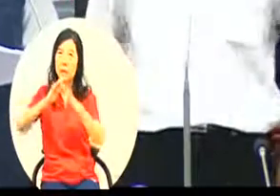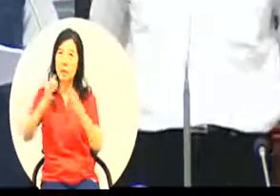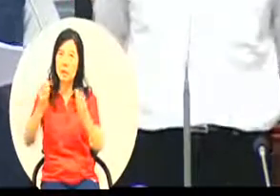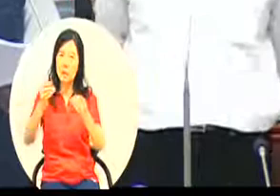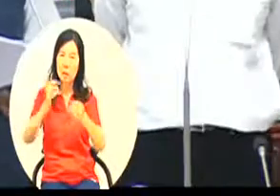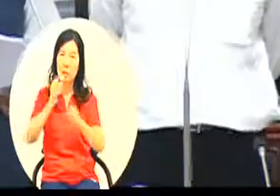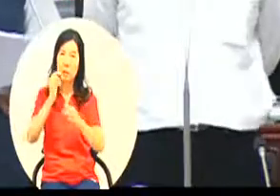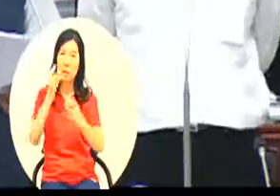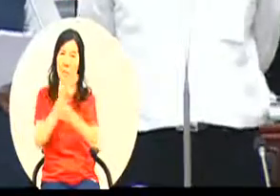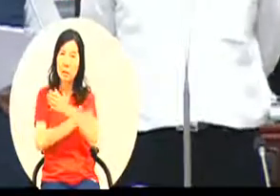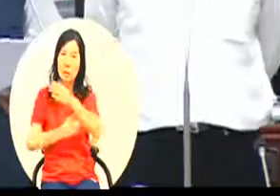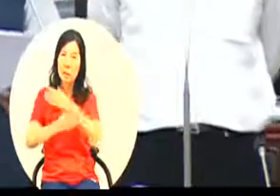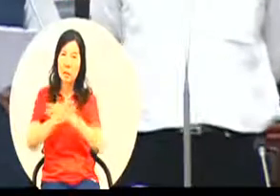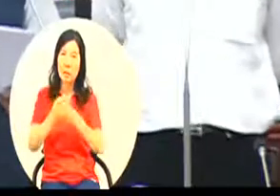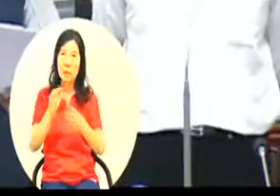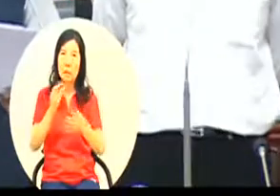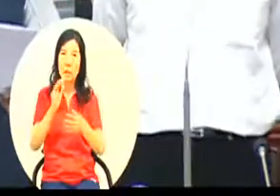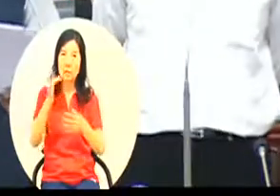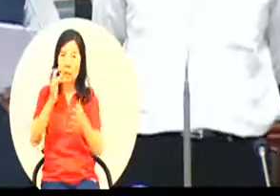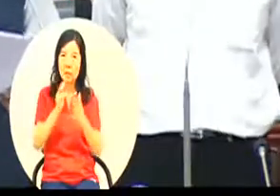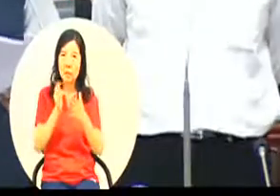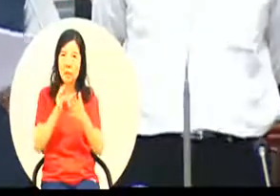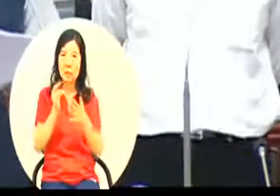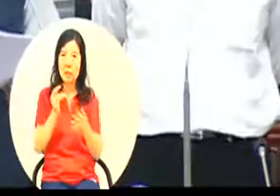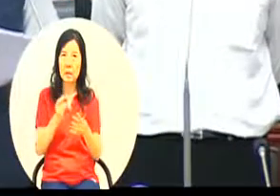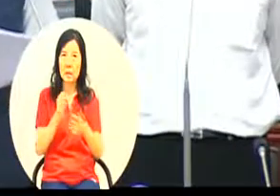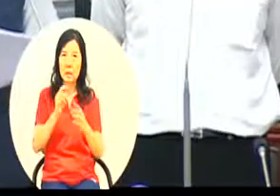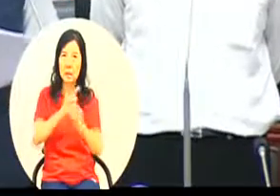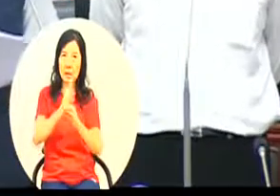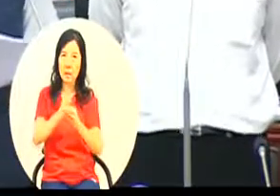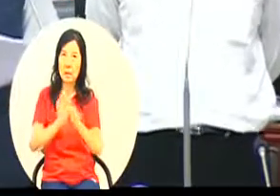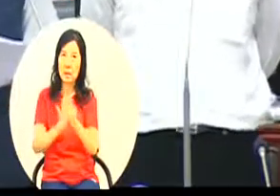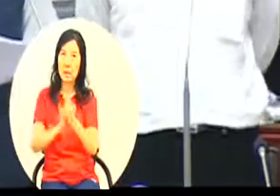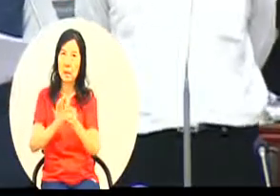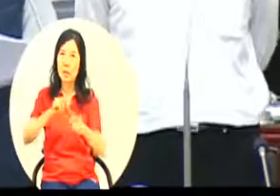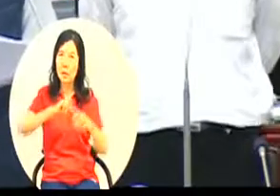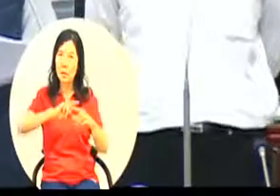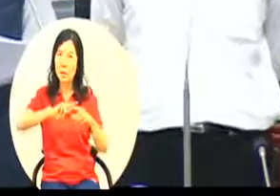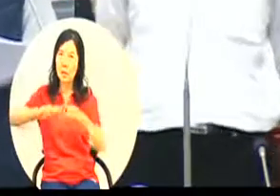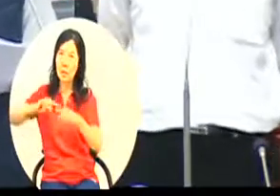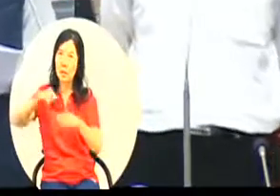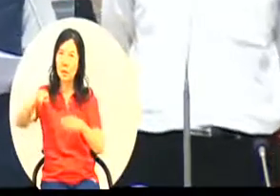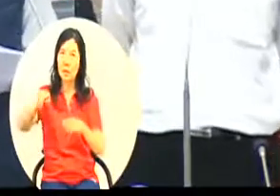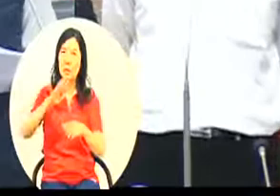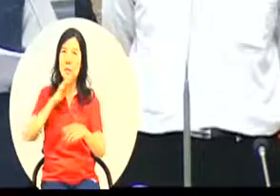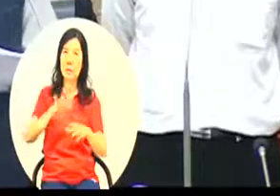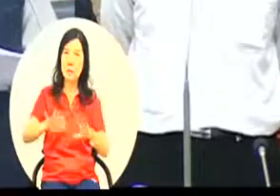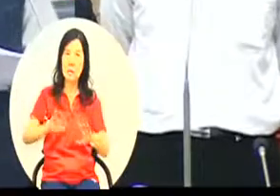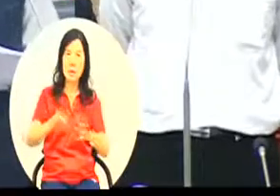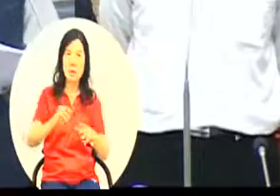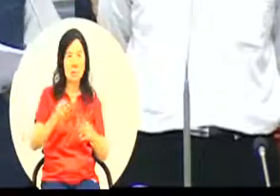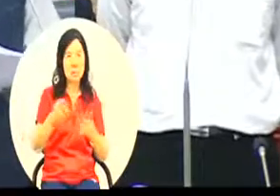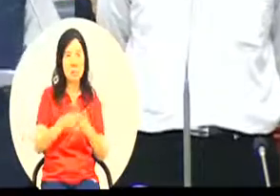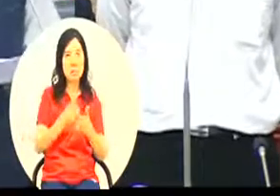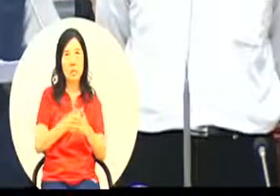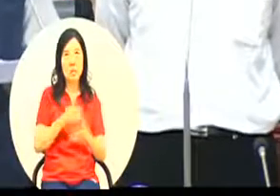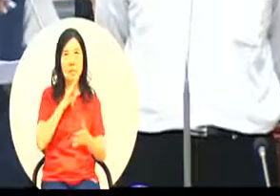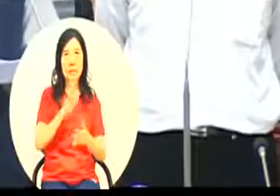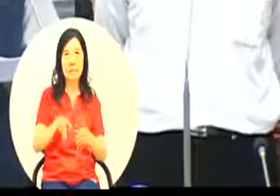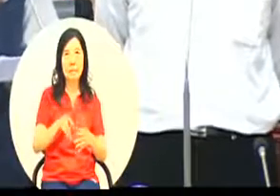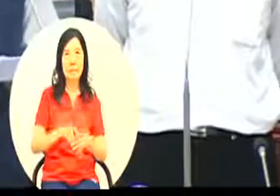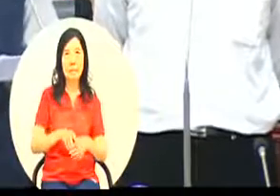程车的这种服务。 那事情到现在状况如何？有没有反映说还是不足，或者是说你们